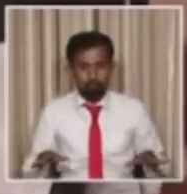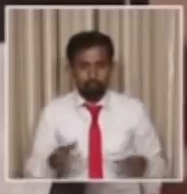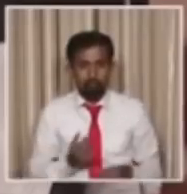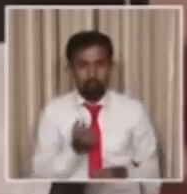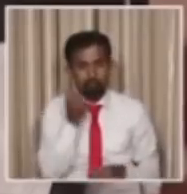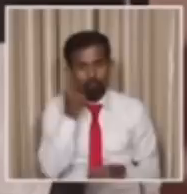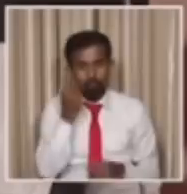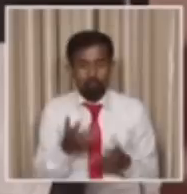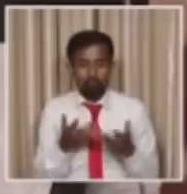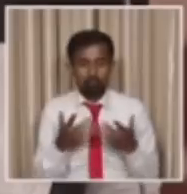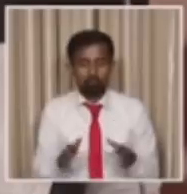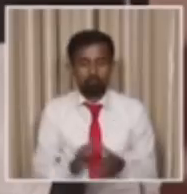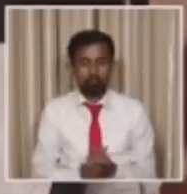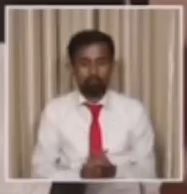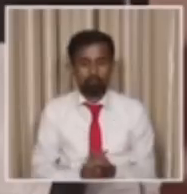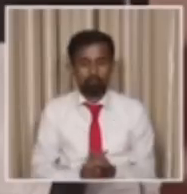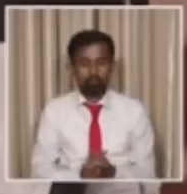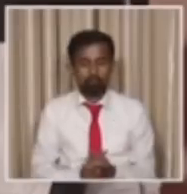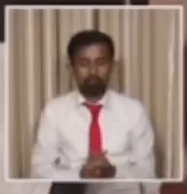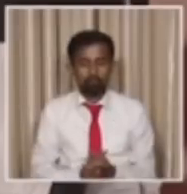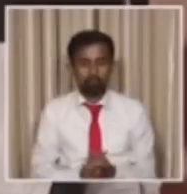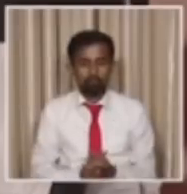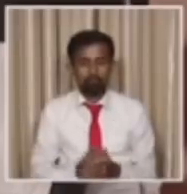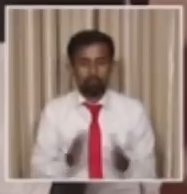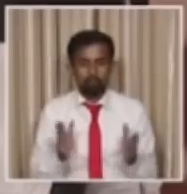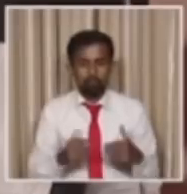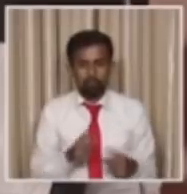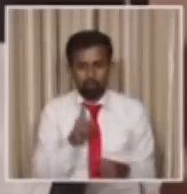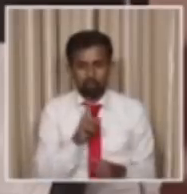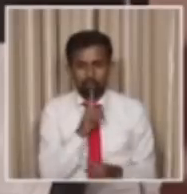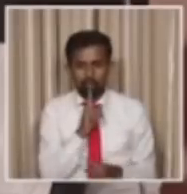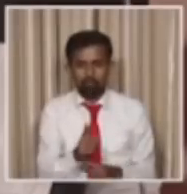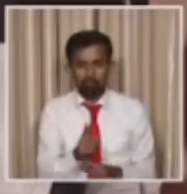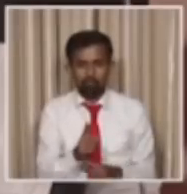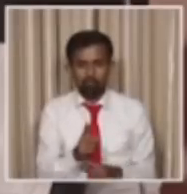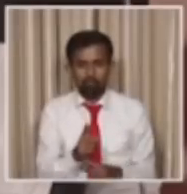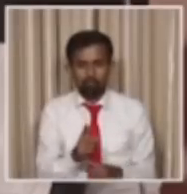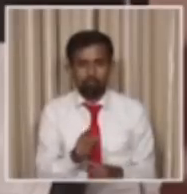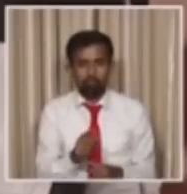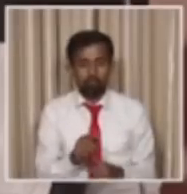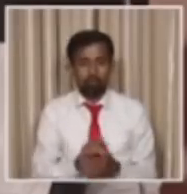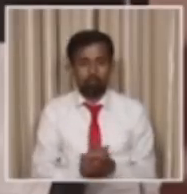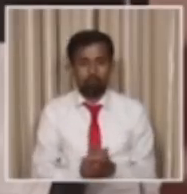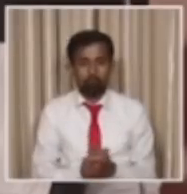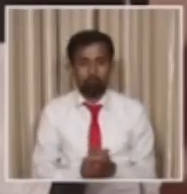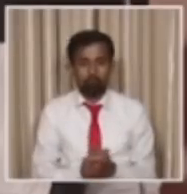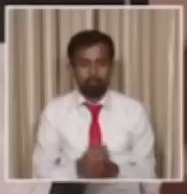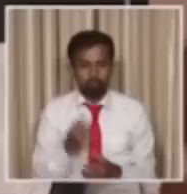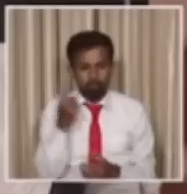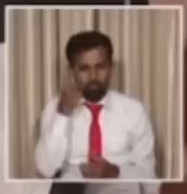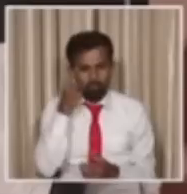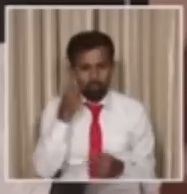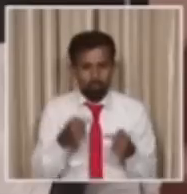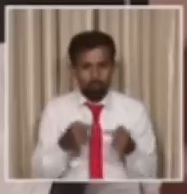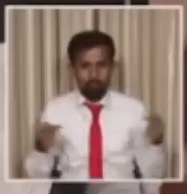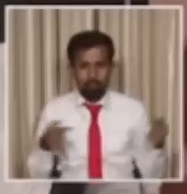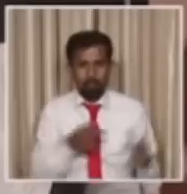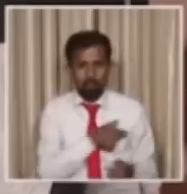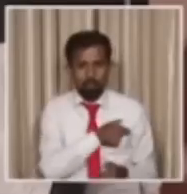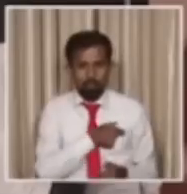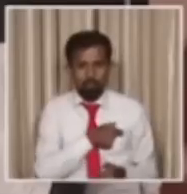ekata ewilla tiyenne ඊට පස්සේ තව එකක් කියවුණා දැන් මේ 9 දැන් මම හිතන්නේ විපක්ෂ